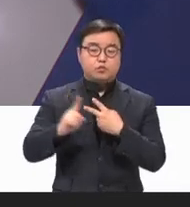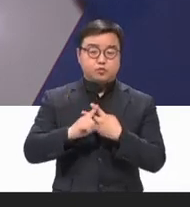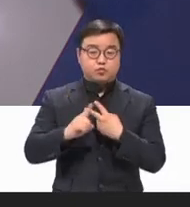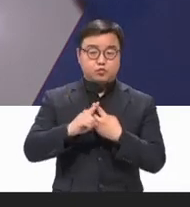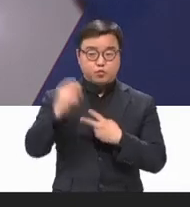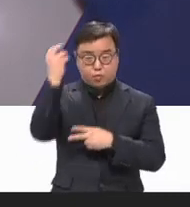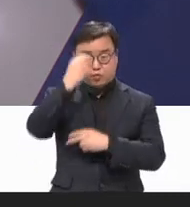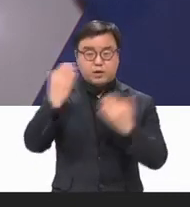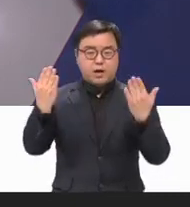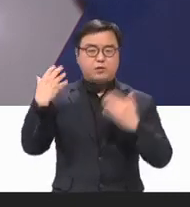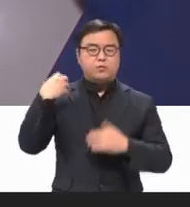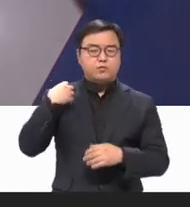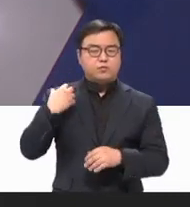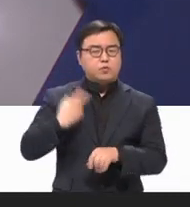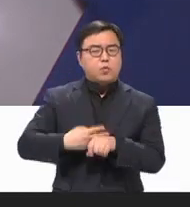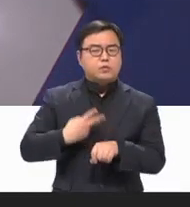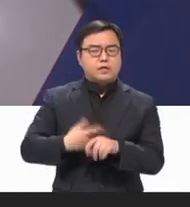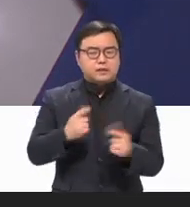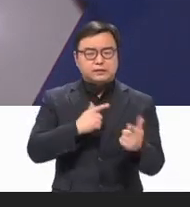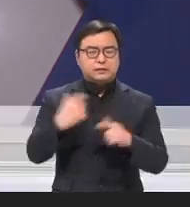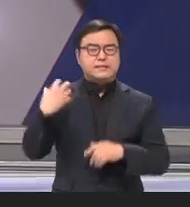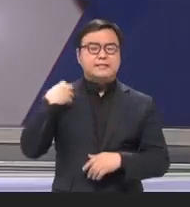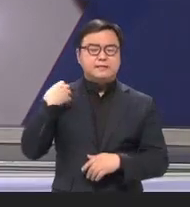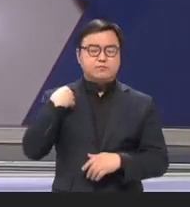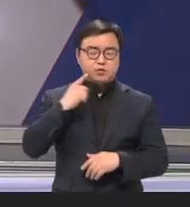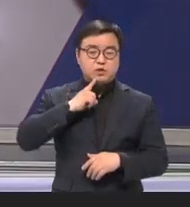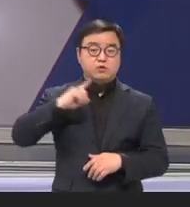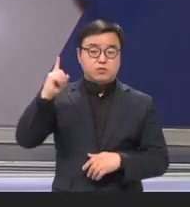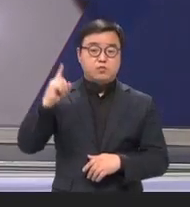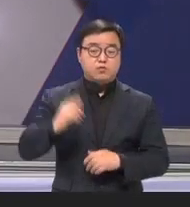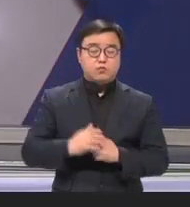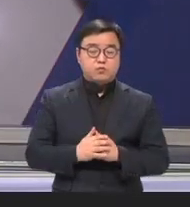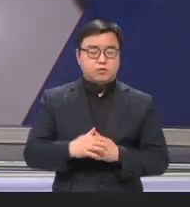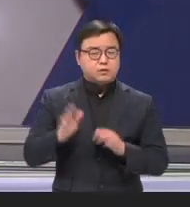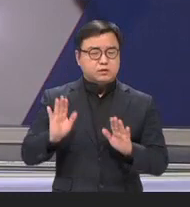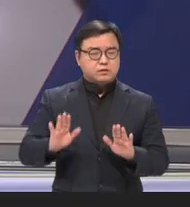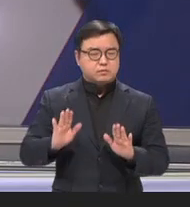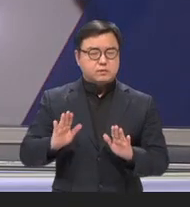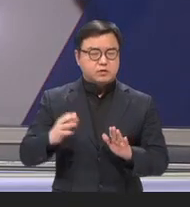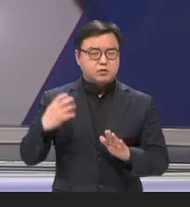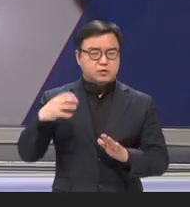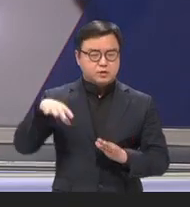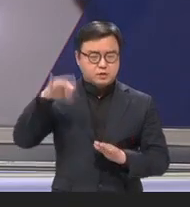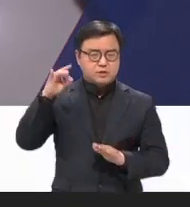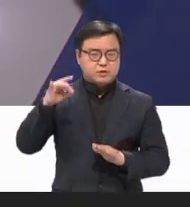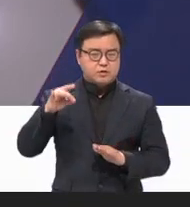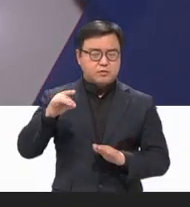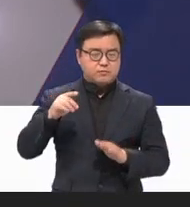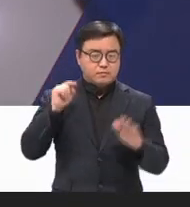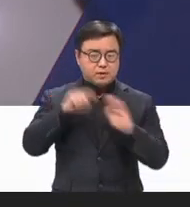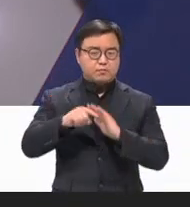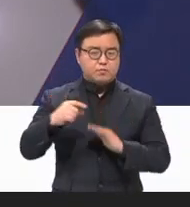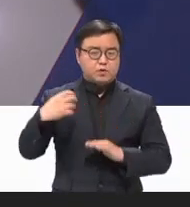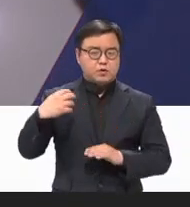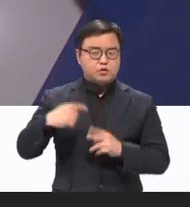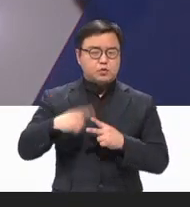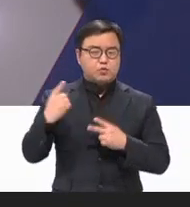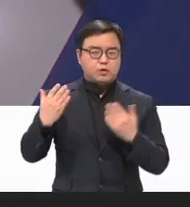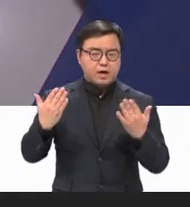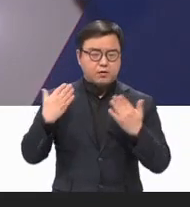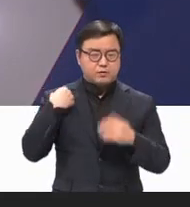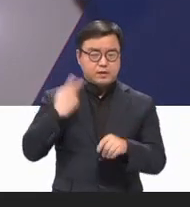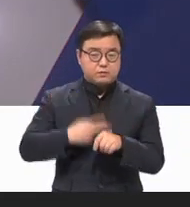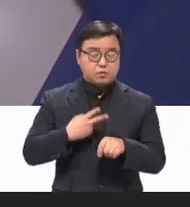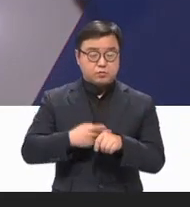의무 신고대상 이거든요 그래서 이 양이 숨지기 전에 찾아간 초등학교 시절 담임 교사의 경우도 이를 제대로 지키지 않은